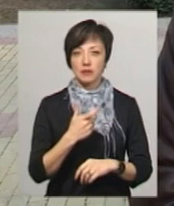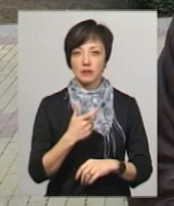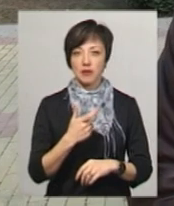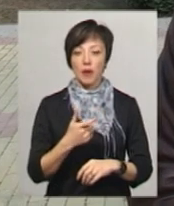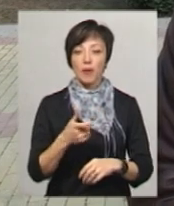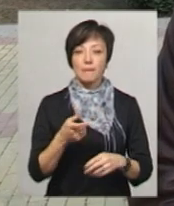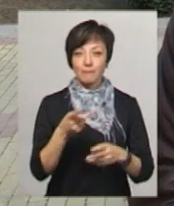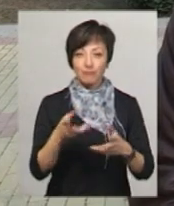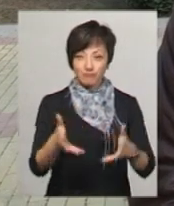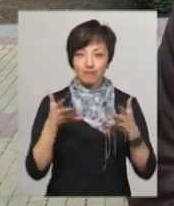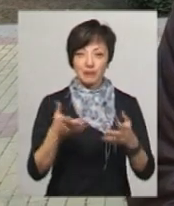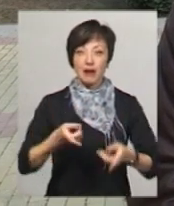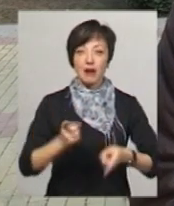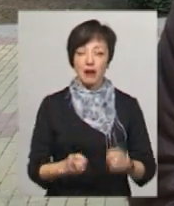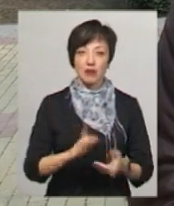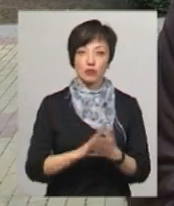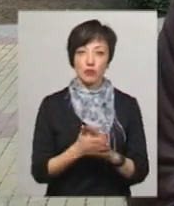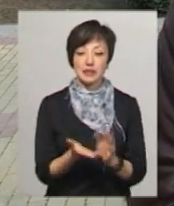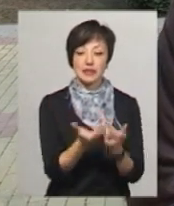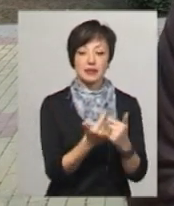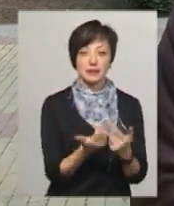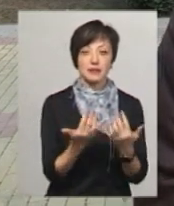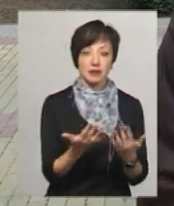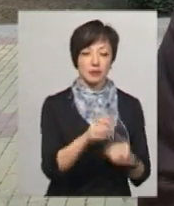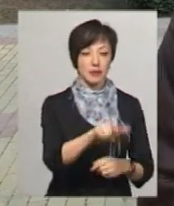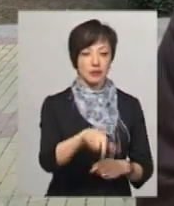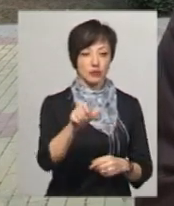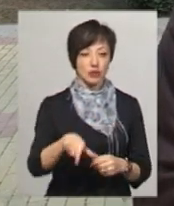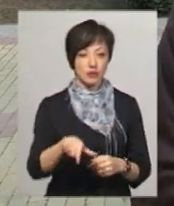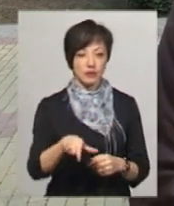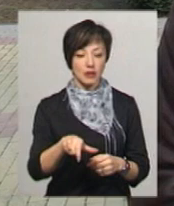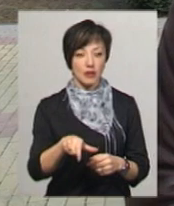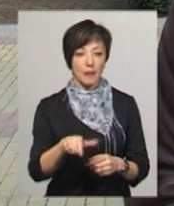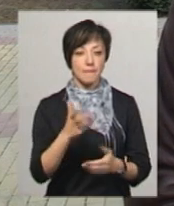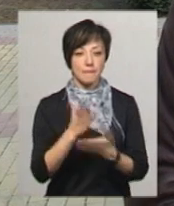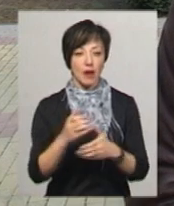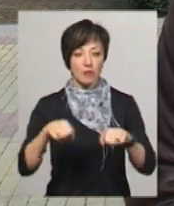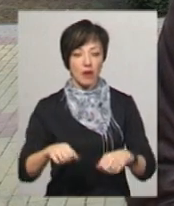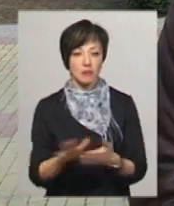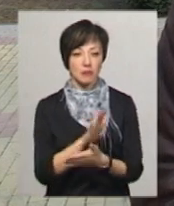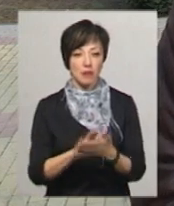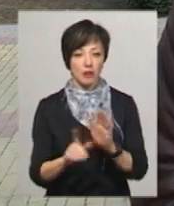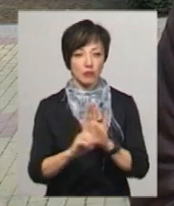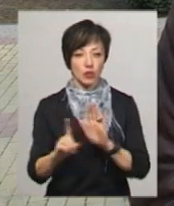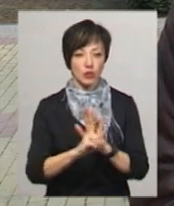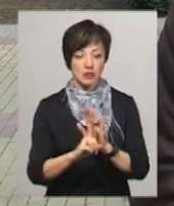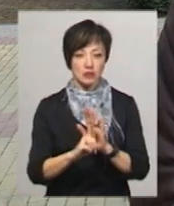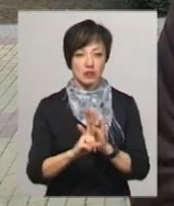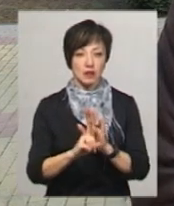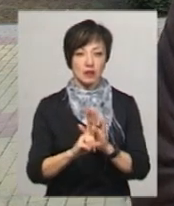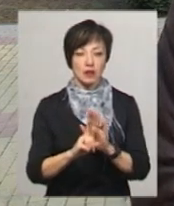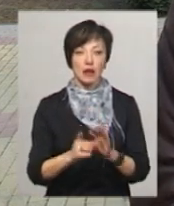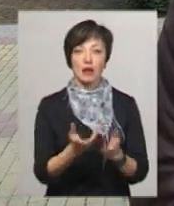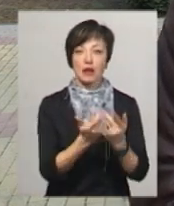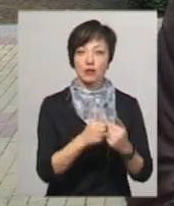вивчення реальної картини, кількість пасажирів, які мають право на пільги в громадському транспорті,